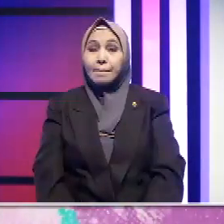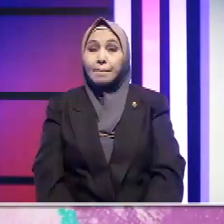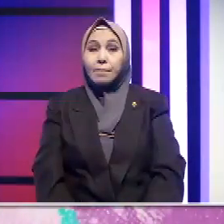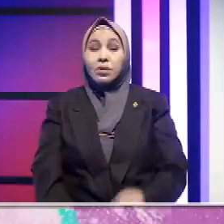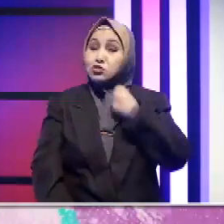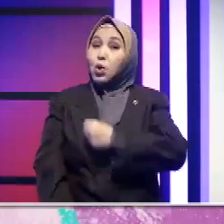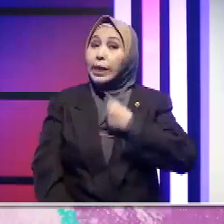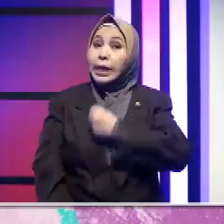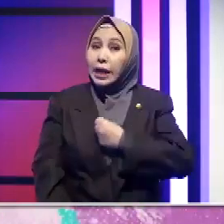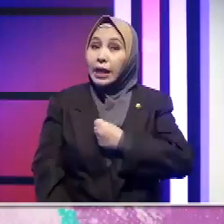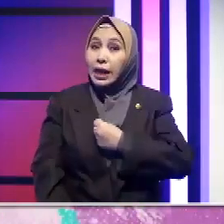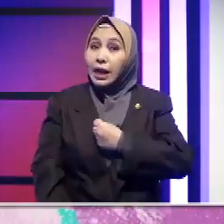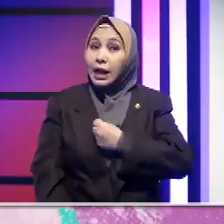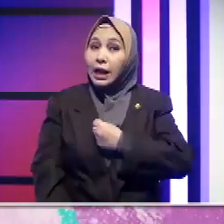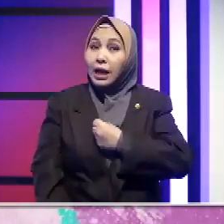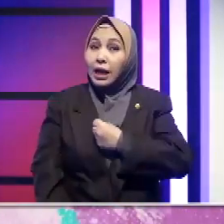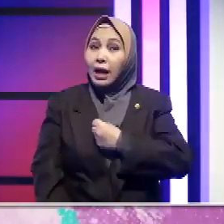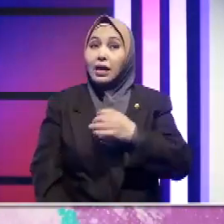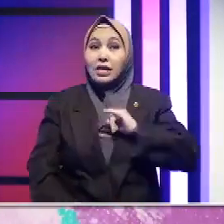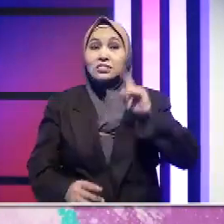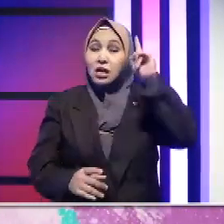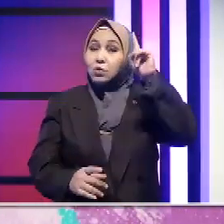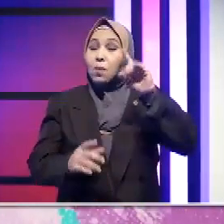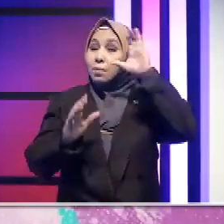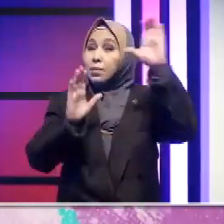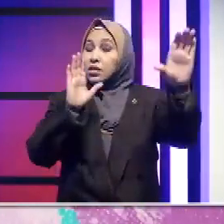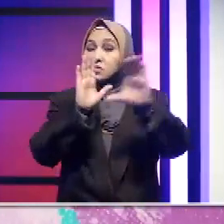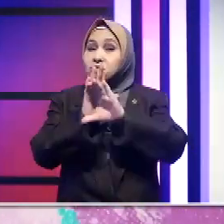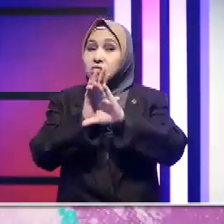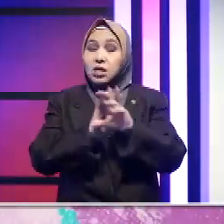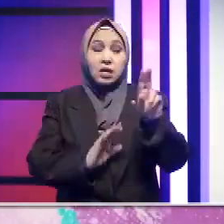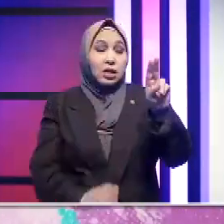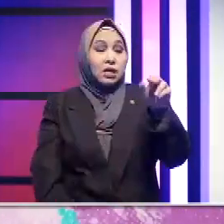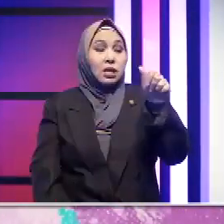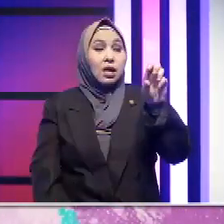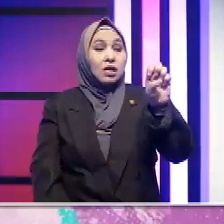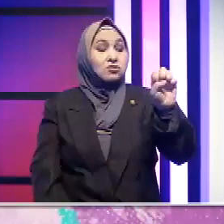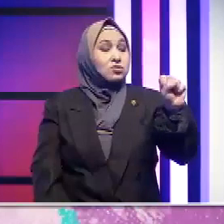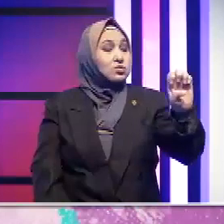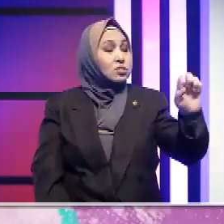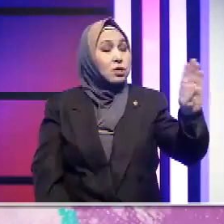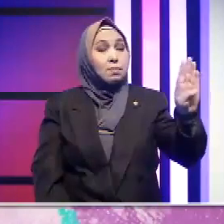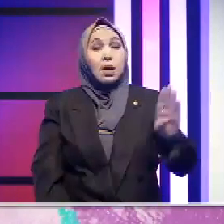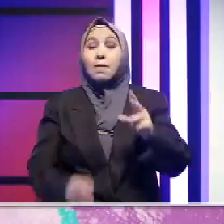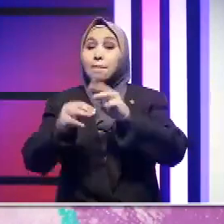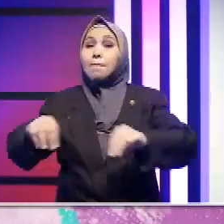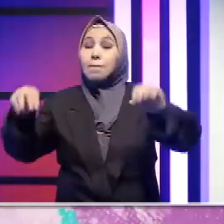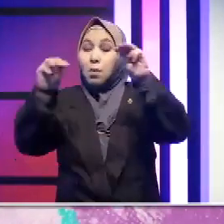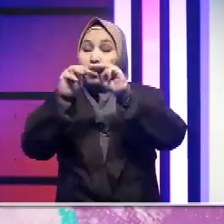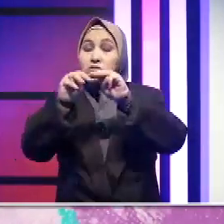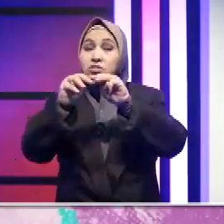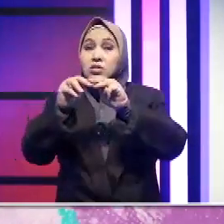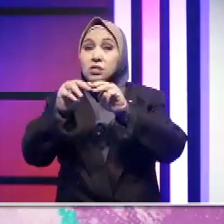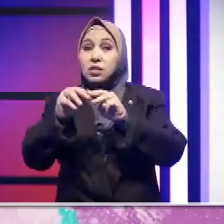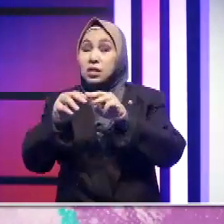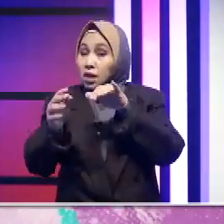eh sorry ada satu ada satu PC dan nafsu Talmud most ah ah